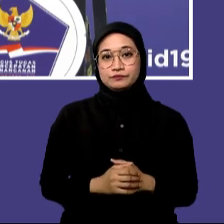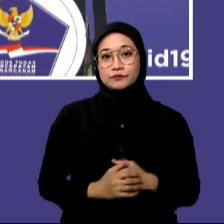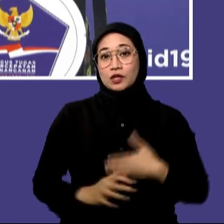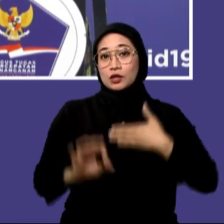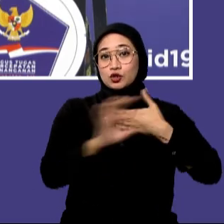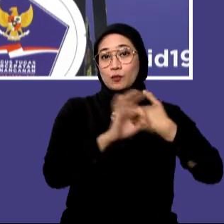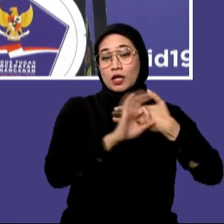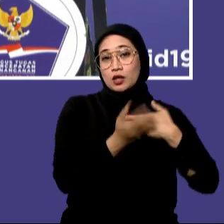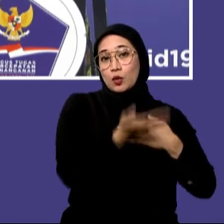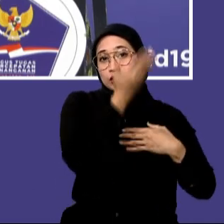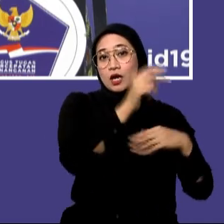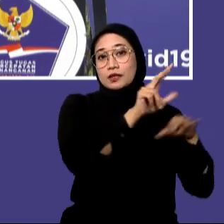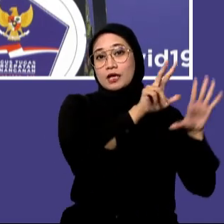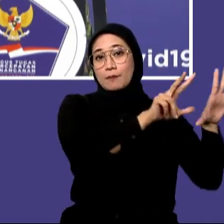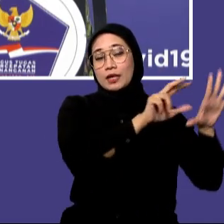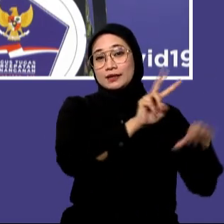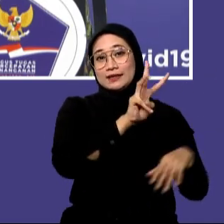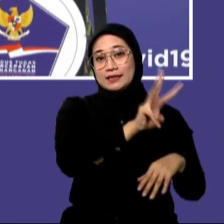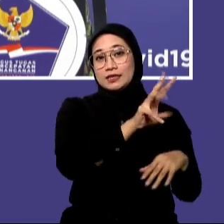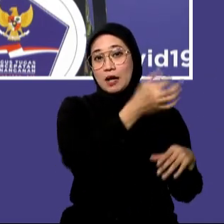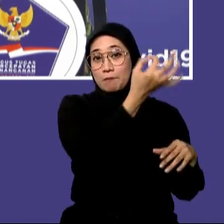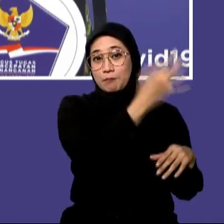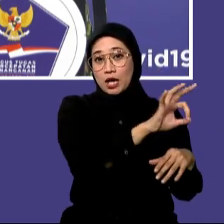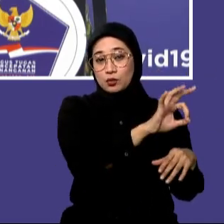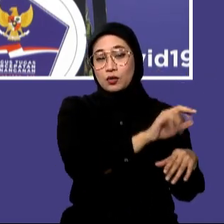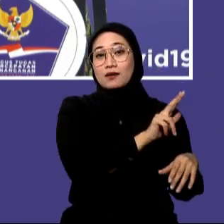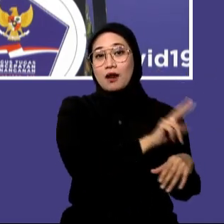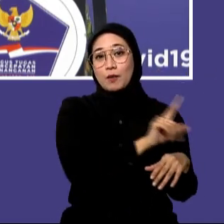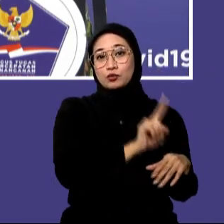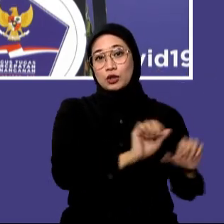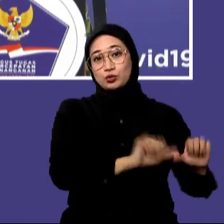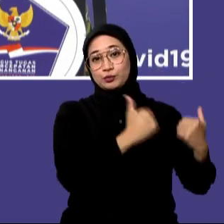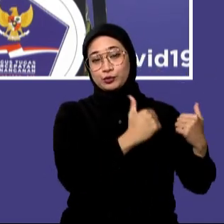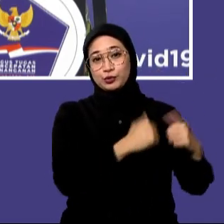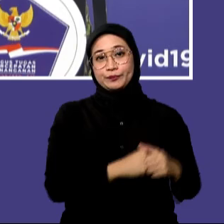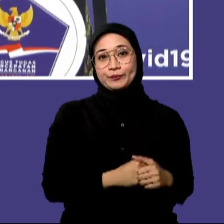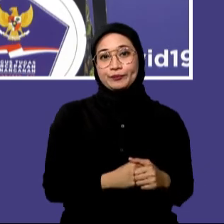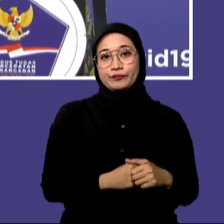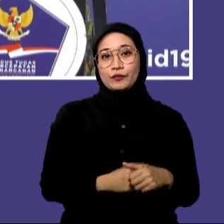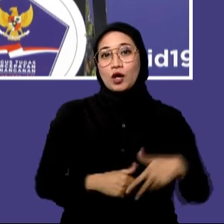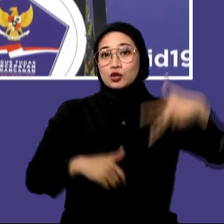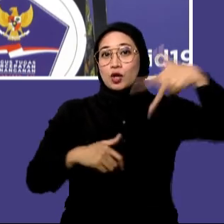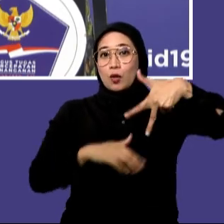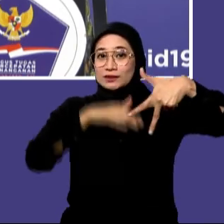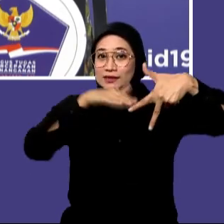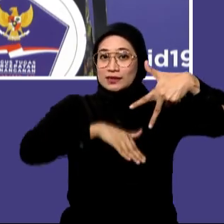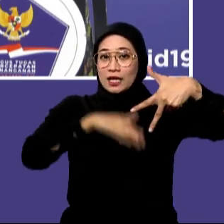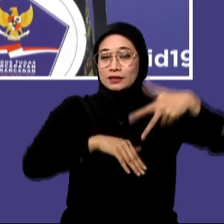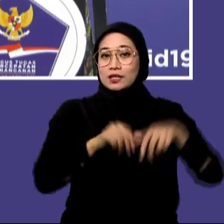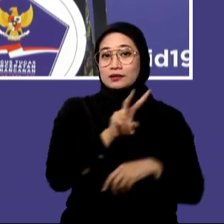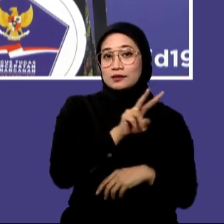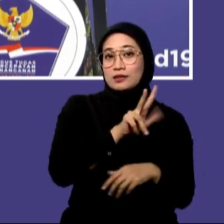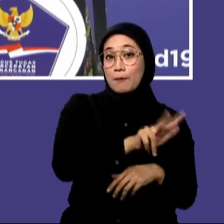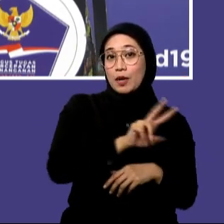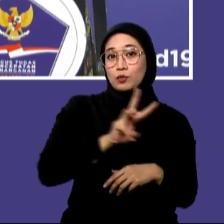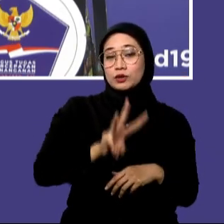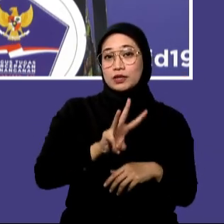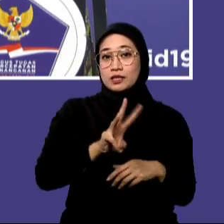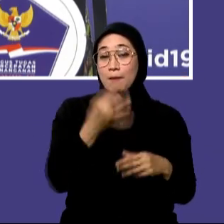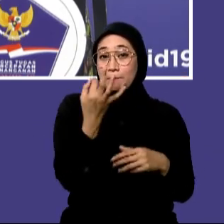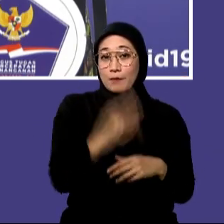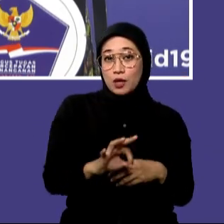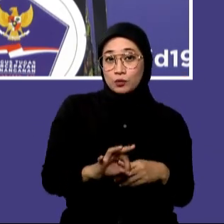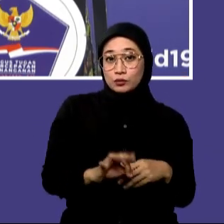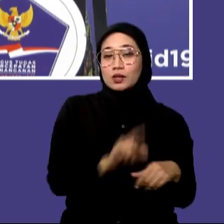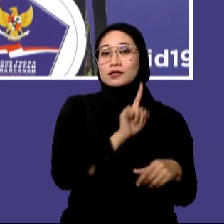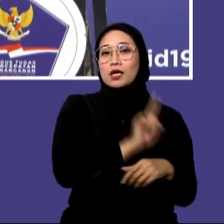Utara 83 kasus baru dan 21 sembuh. Sulawesi Selatan 83 kasus baru dan